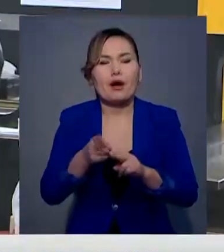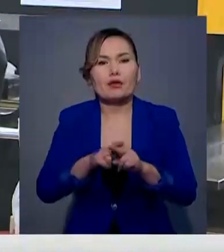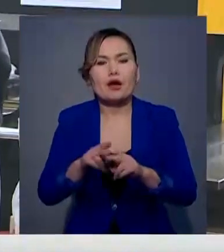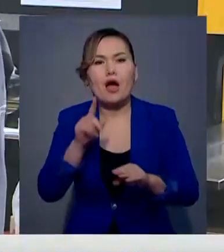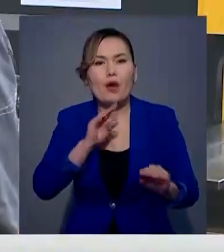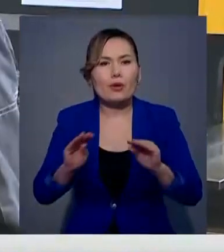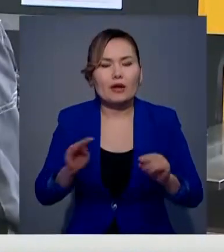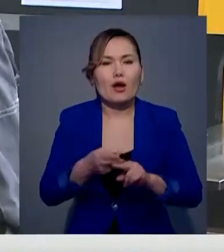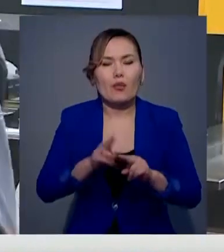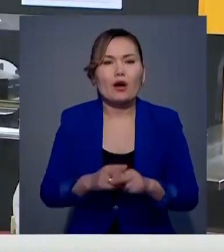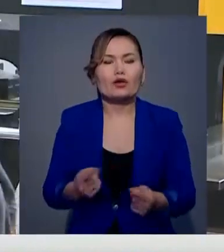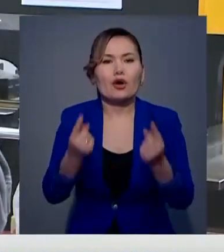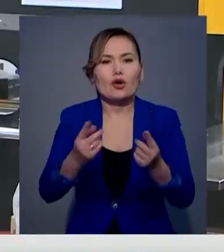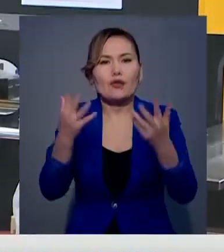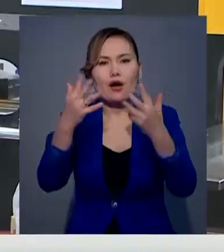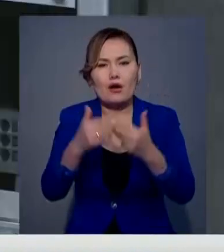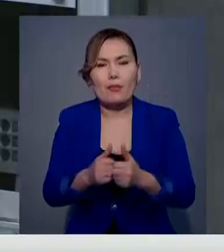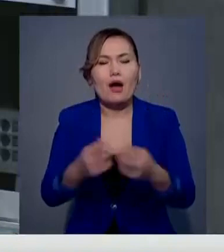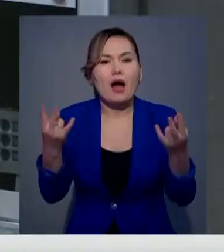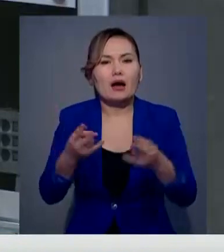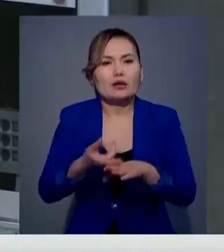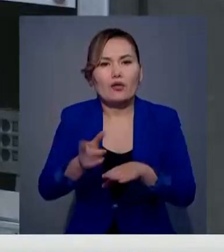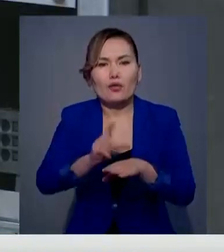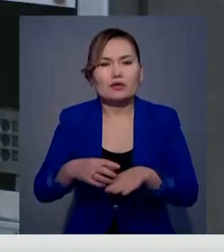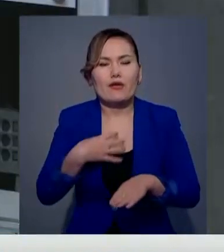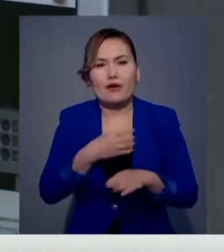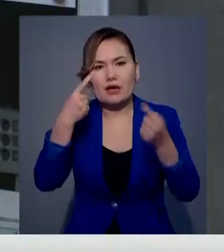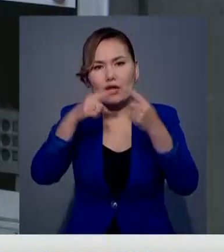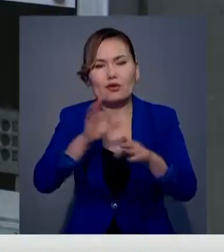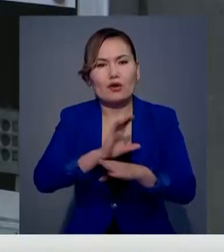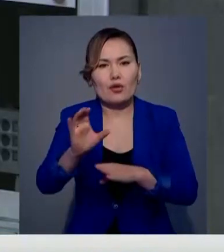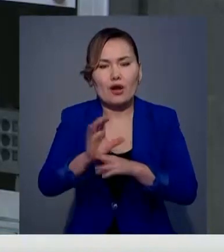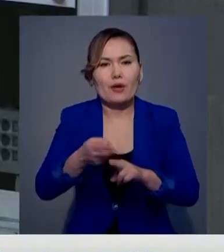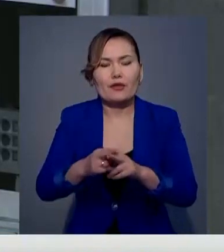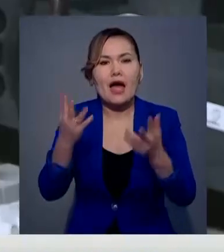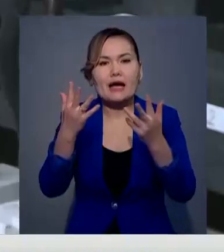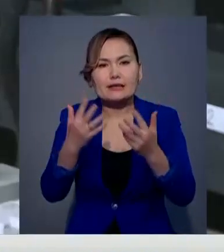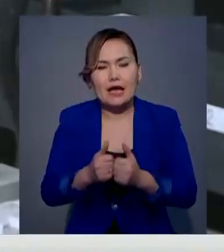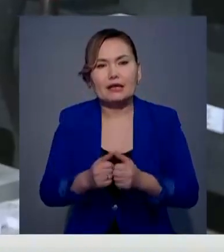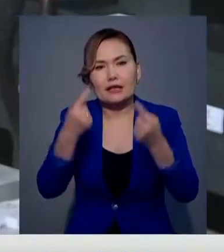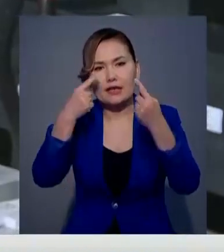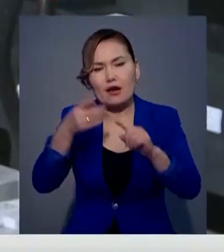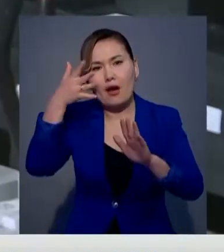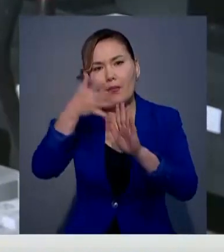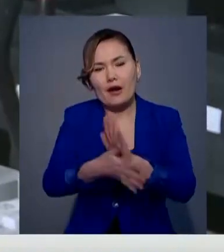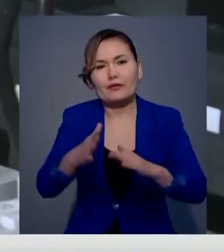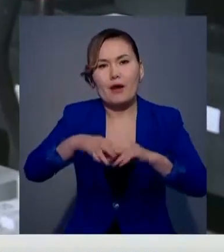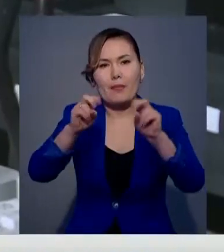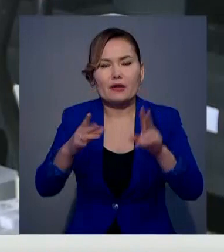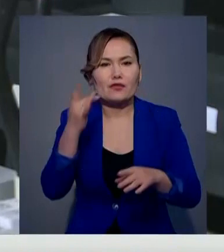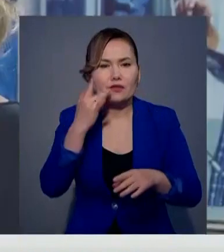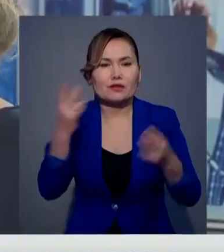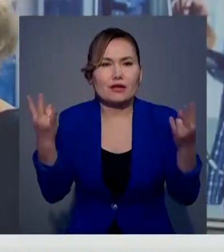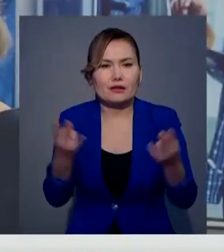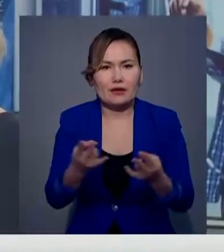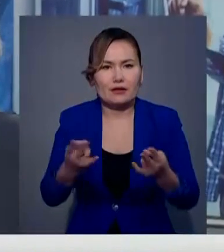өндірісін салмақты салаларға қажетті заманауи құрал-тетіктерді жасайды. Сондықтан сандық технологияны мықты меңгерген мамандарға қашанда